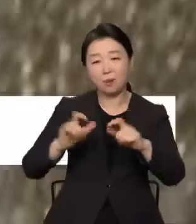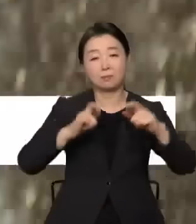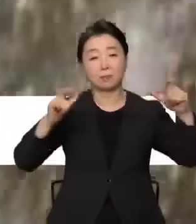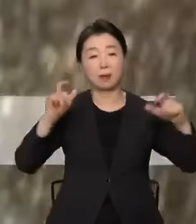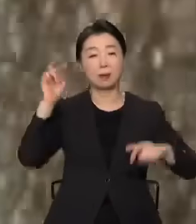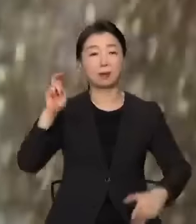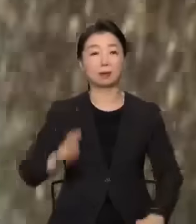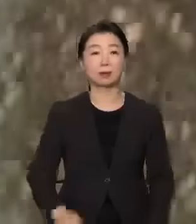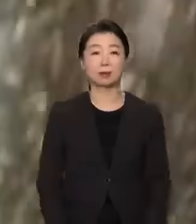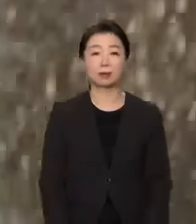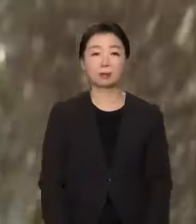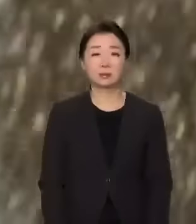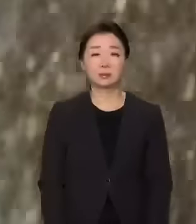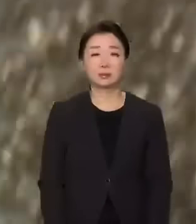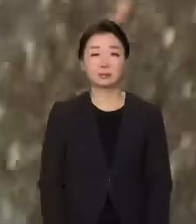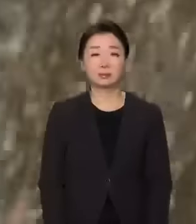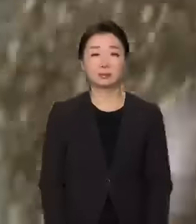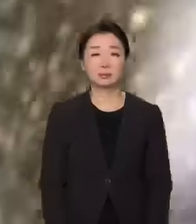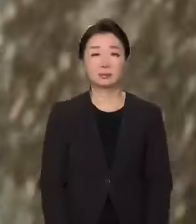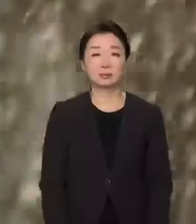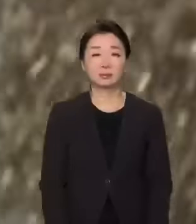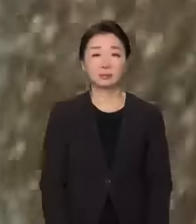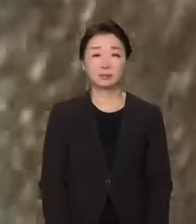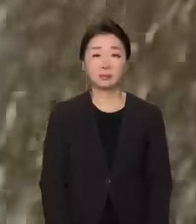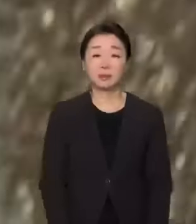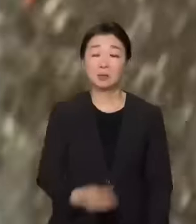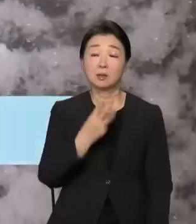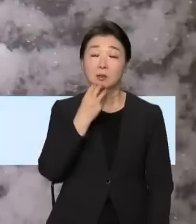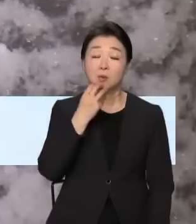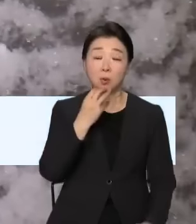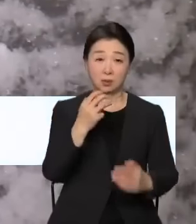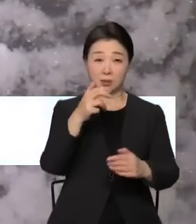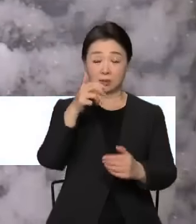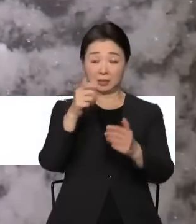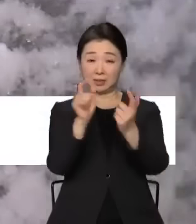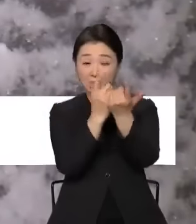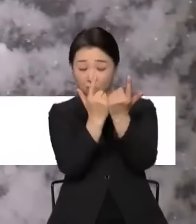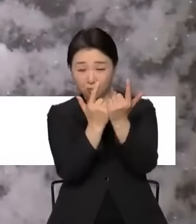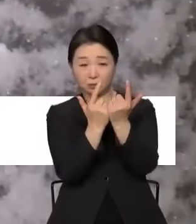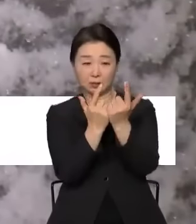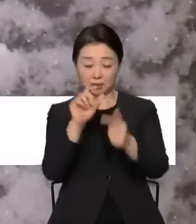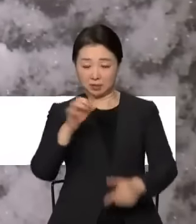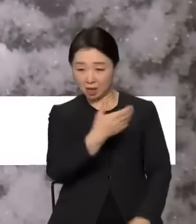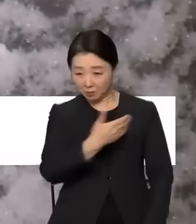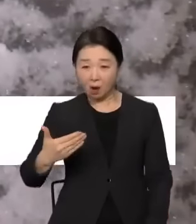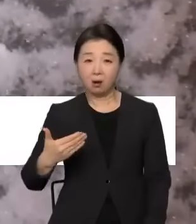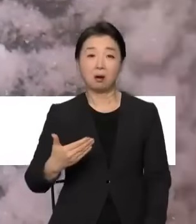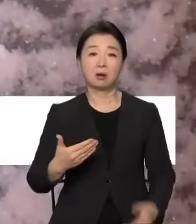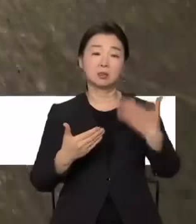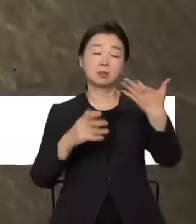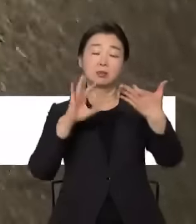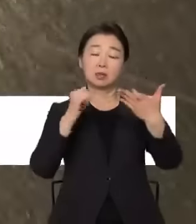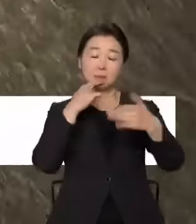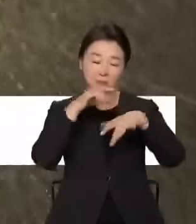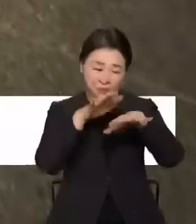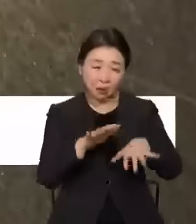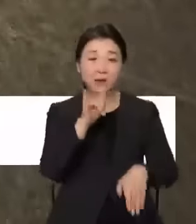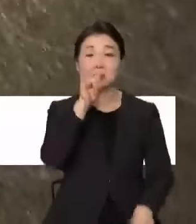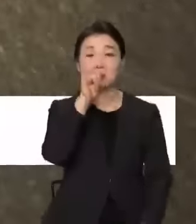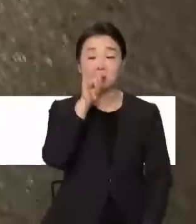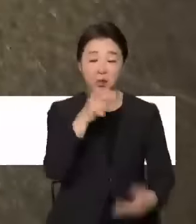있습니다. 지금까지 서울 강북구와 경기 양평에선 19cm 넘는 적설량을 기록하고 있습니다.